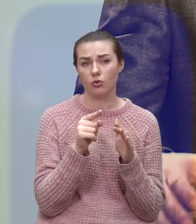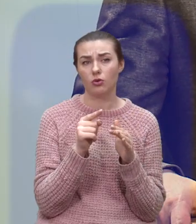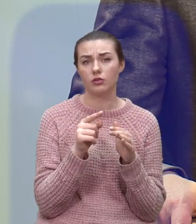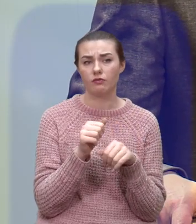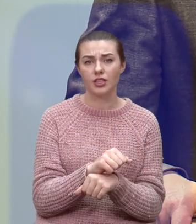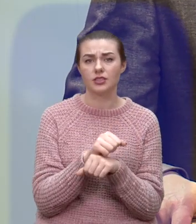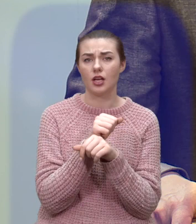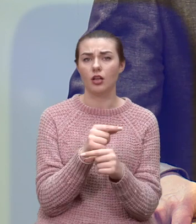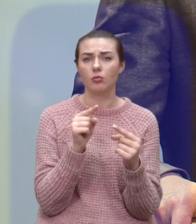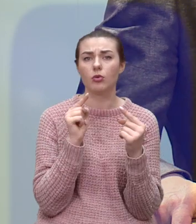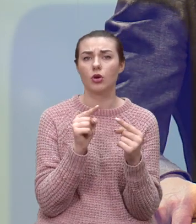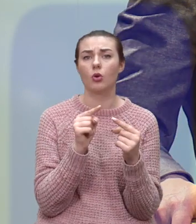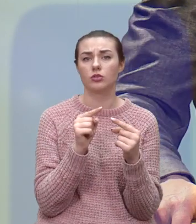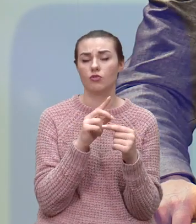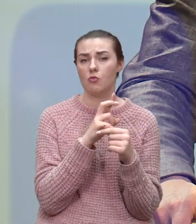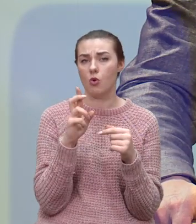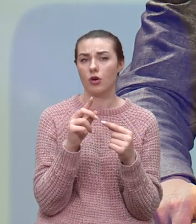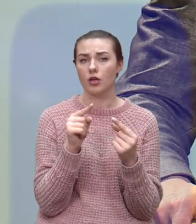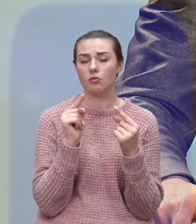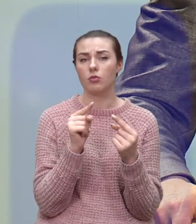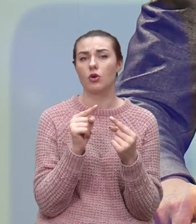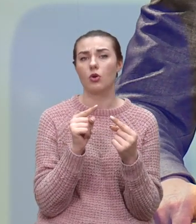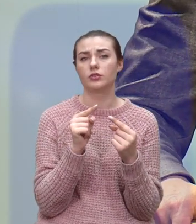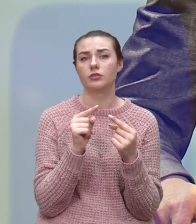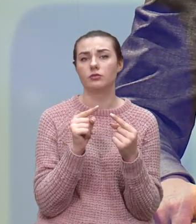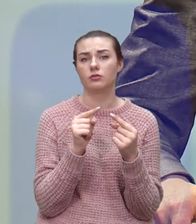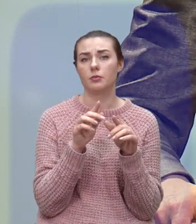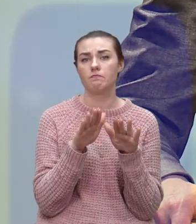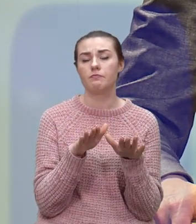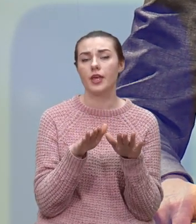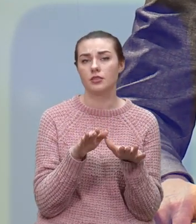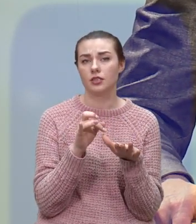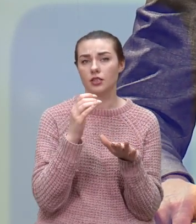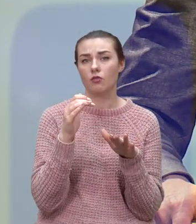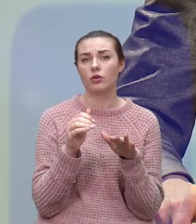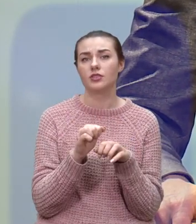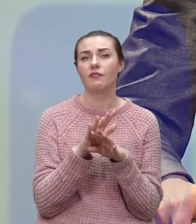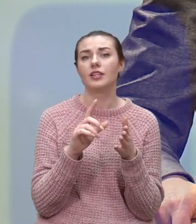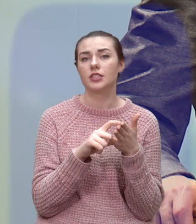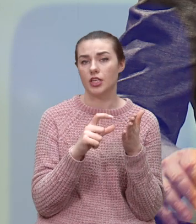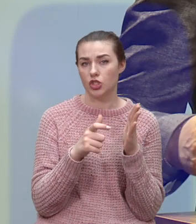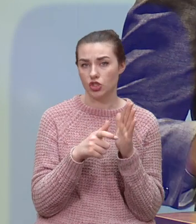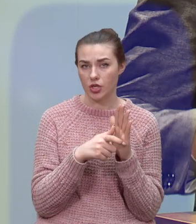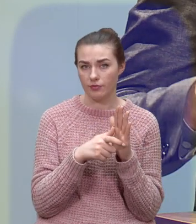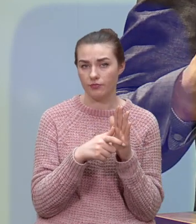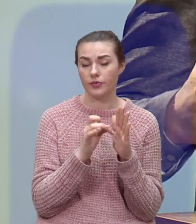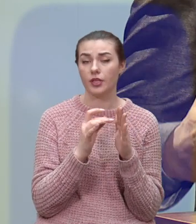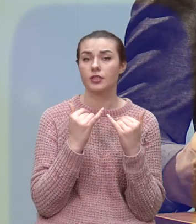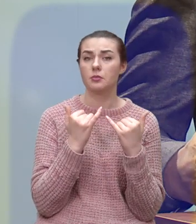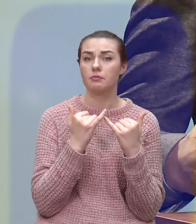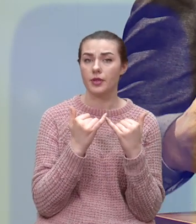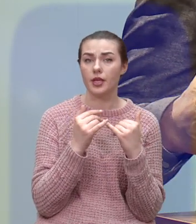он восстал против бога и против внимаю место его святилище и